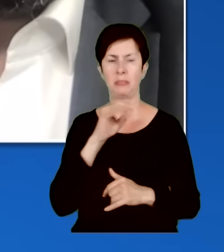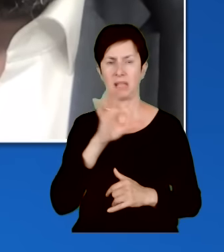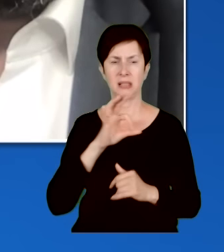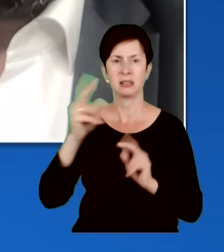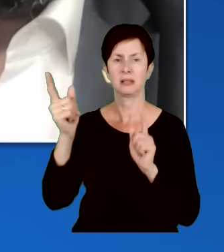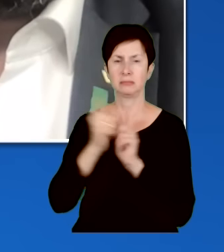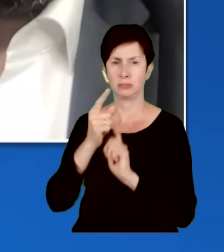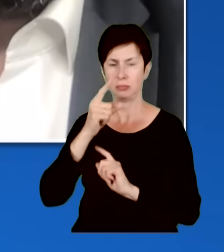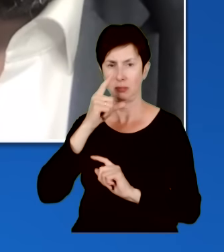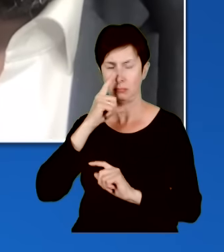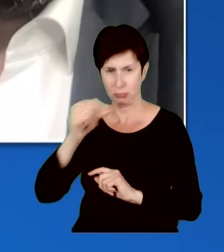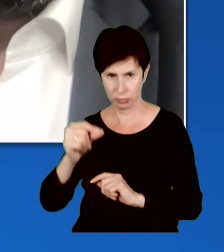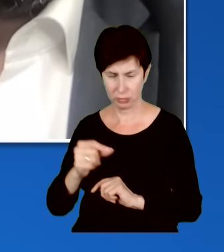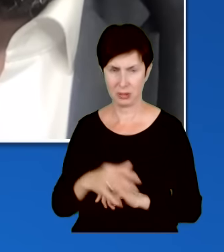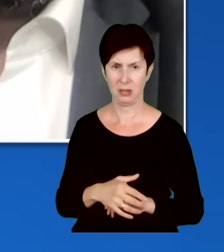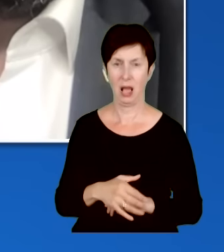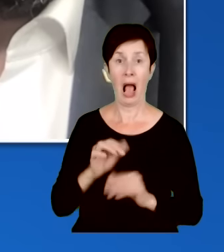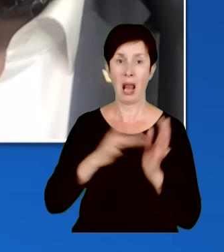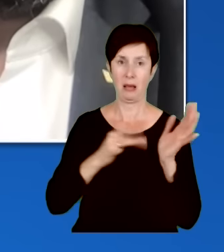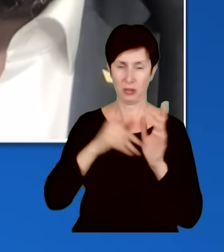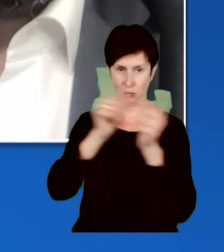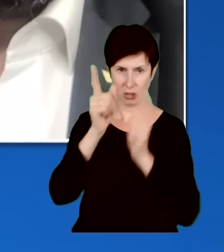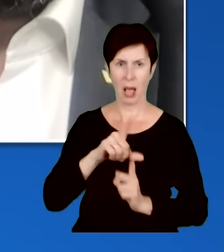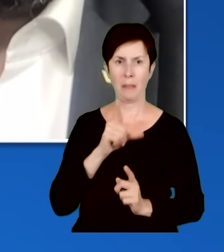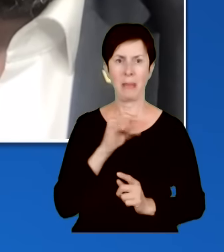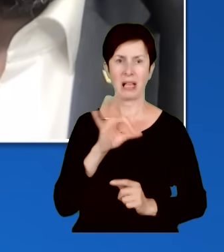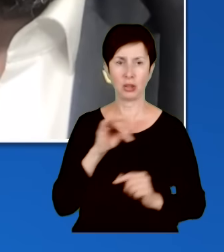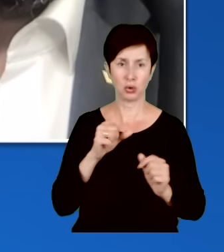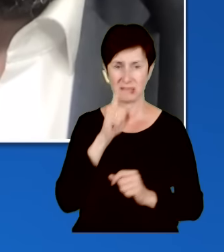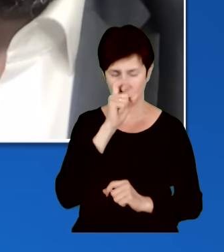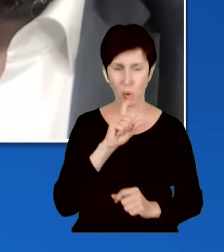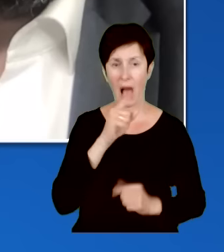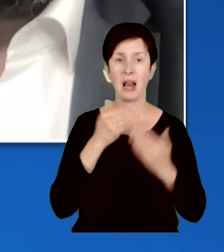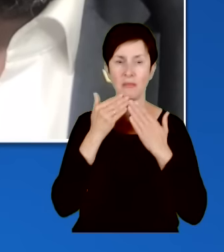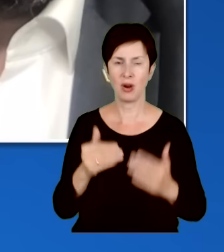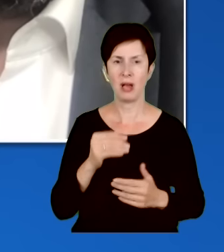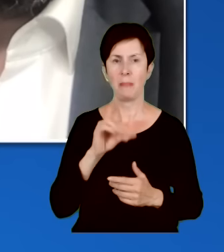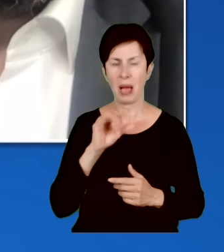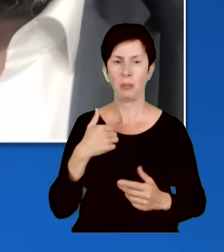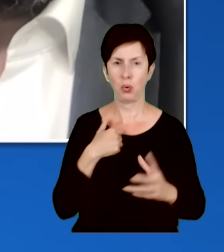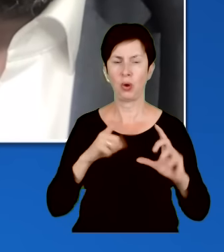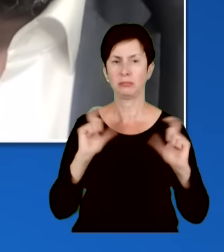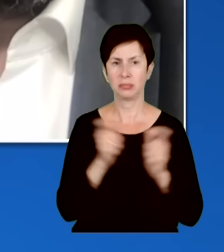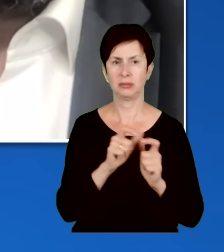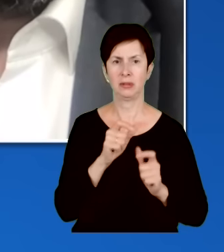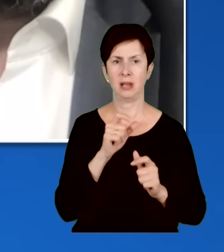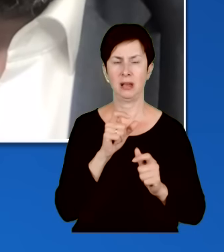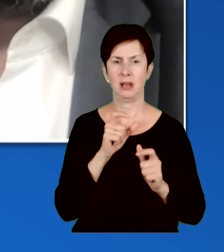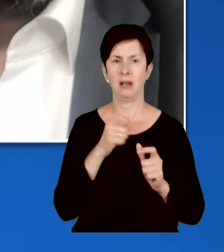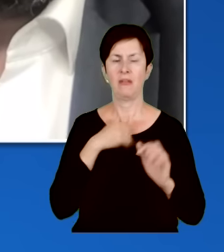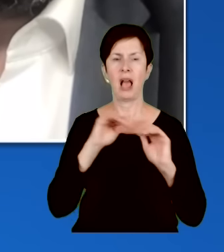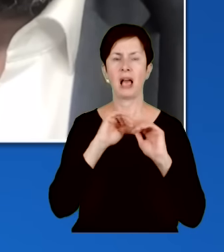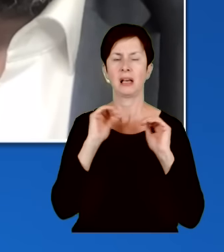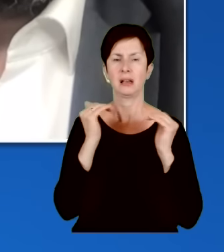z z Putinem pegazus jest zły chociaż Dzięki pegasusowi zatrzymano kaili i pokazano aferę w Parlamencie Europejskim